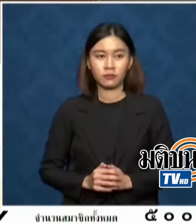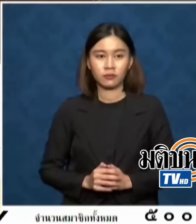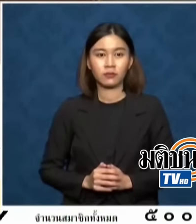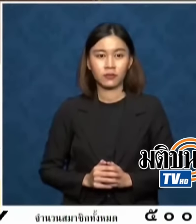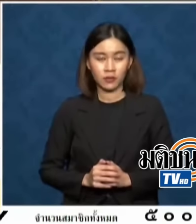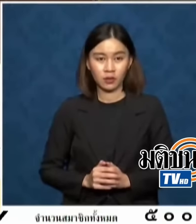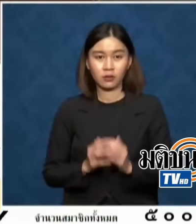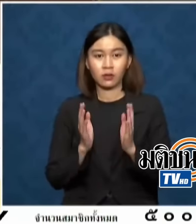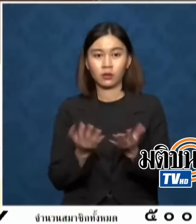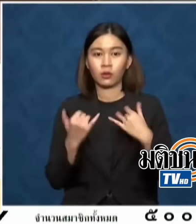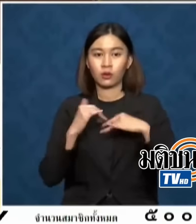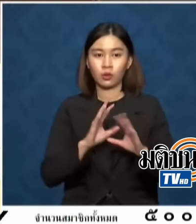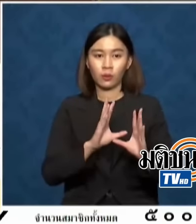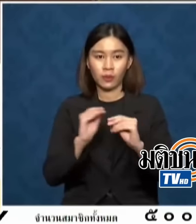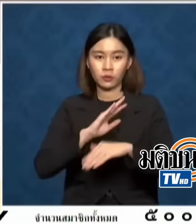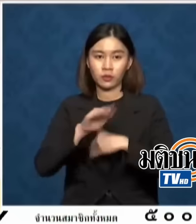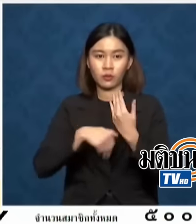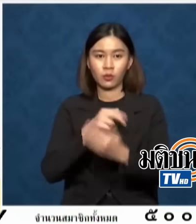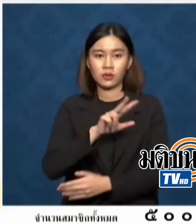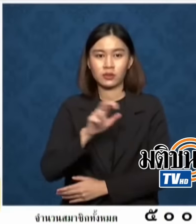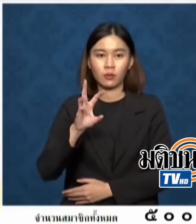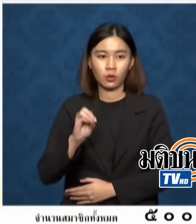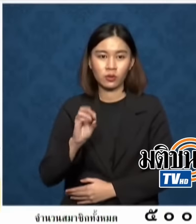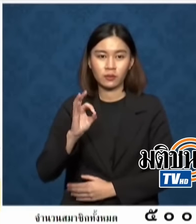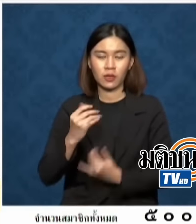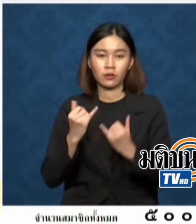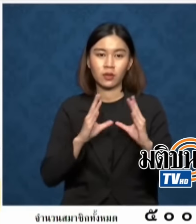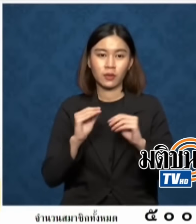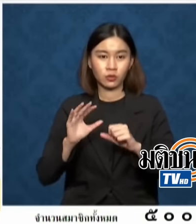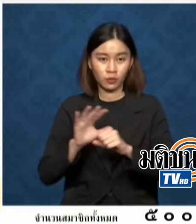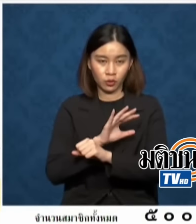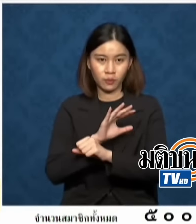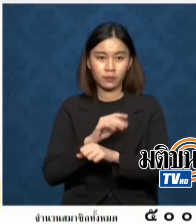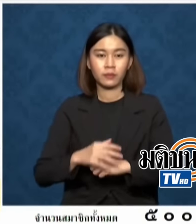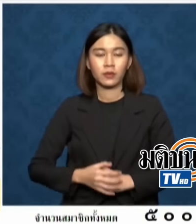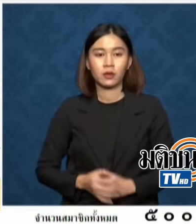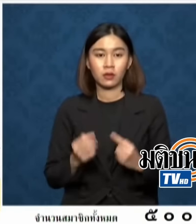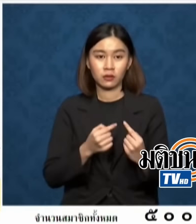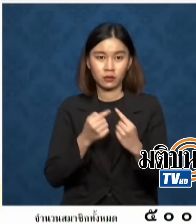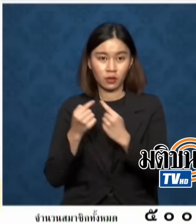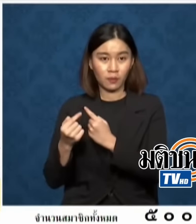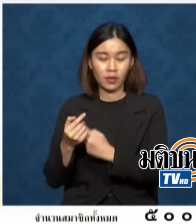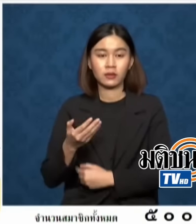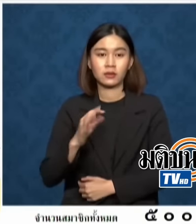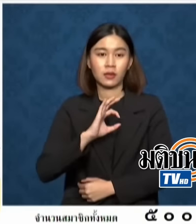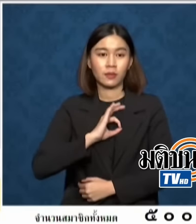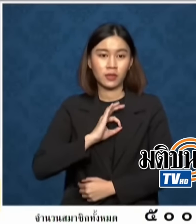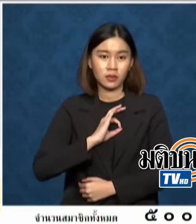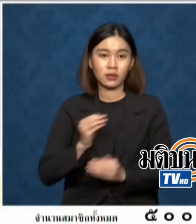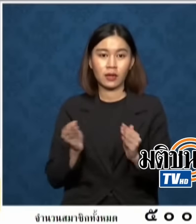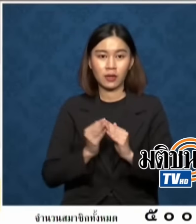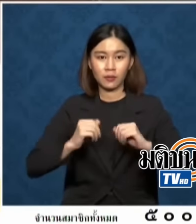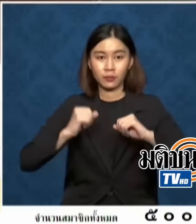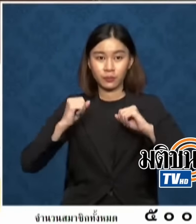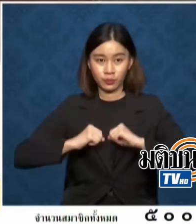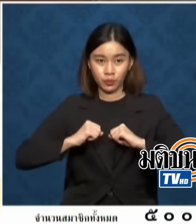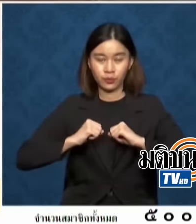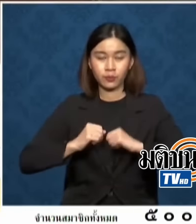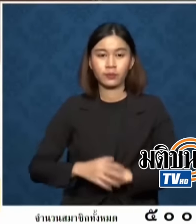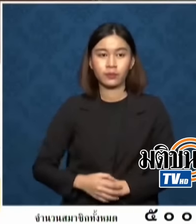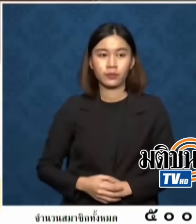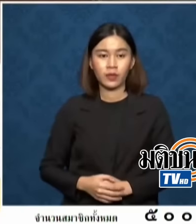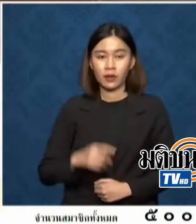ครับจำนวนผู้เข้าร่วมประชุม369ท่านนะครบองค์ประชุมนะครับต่อไปเชิญท่านสมาชิกลงคะแนน